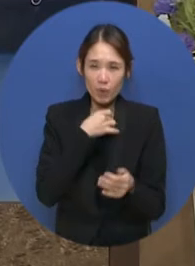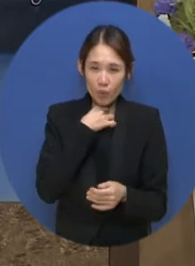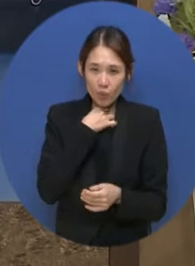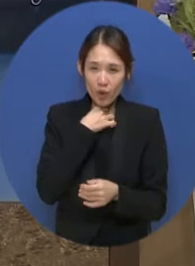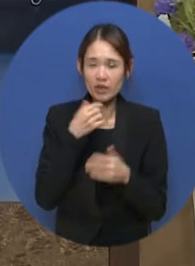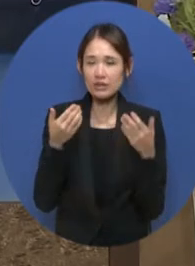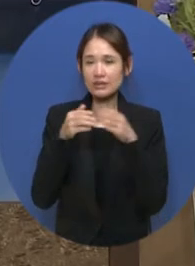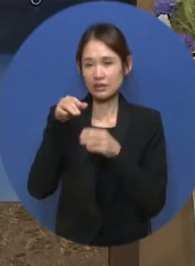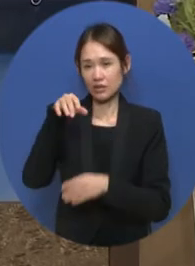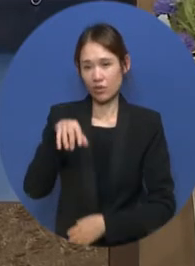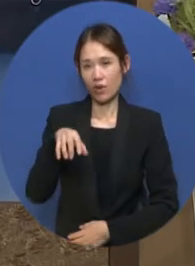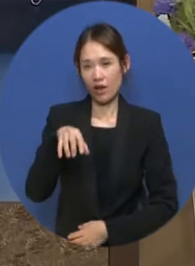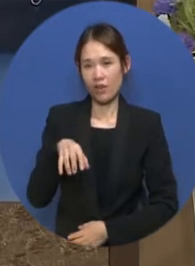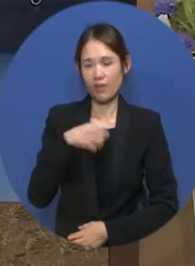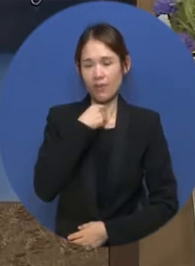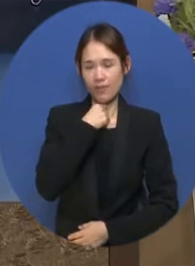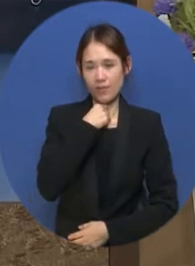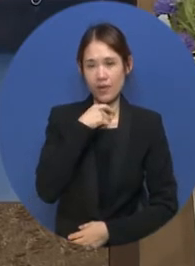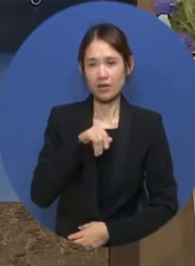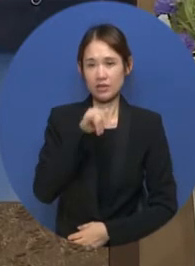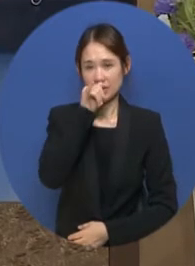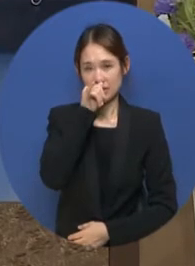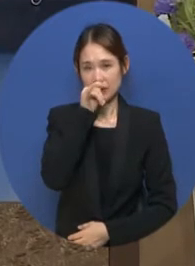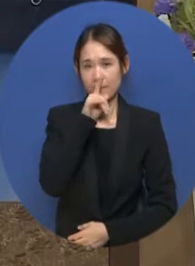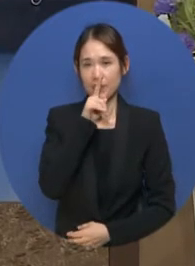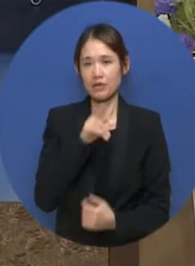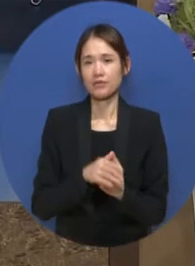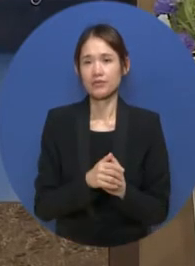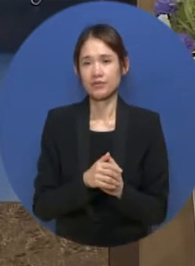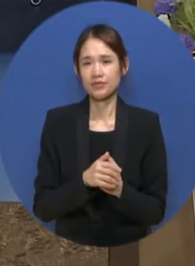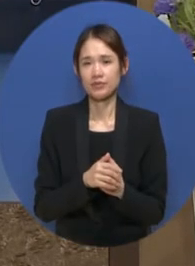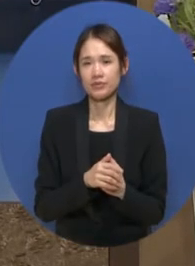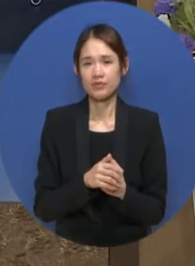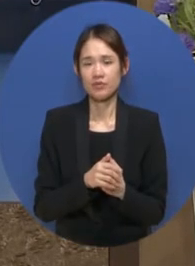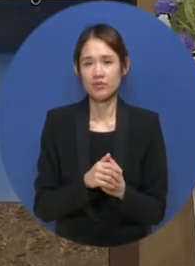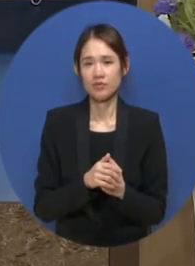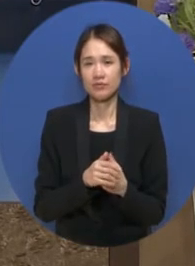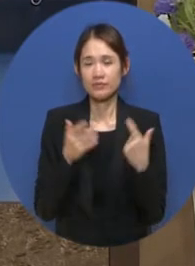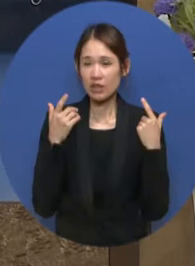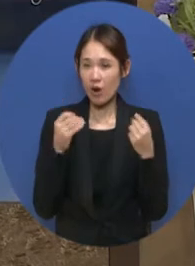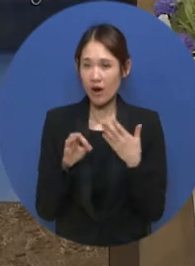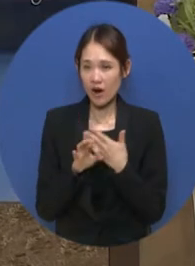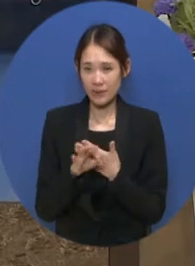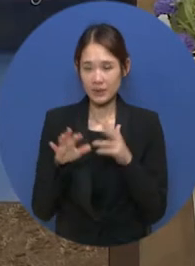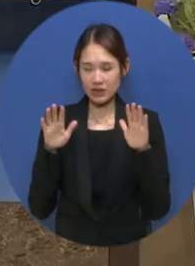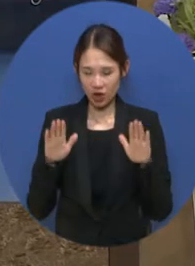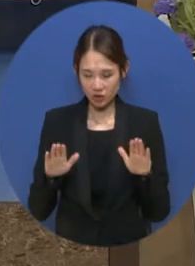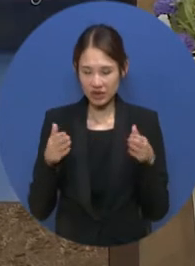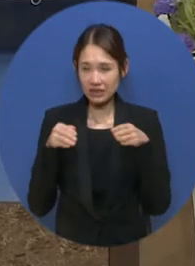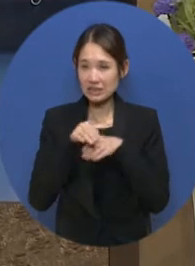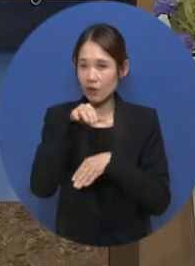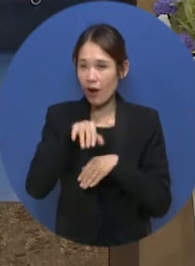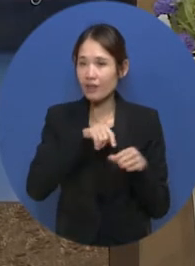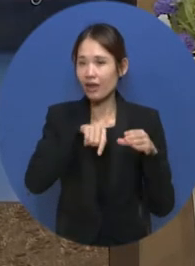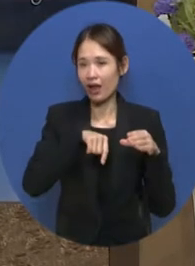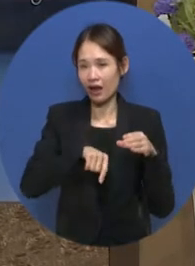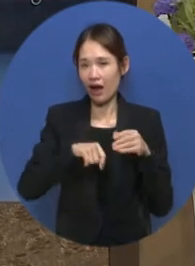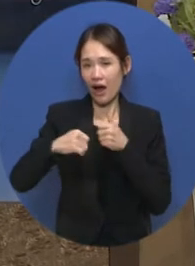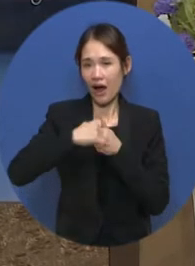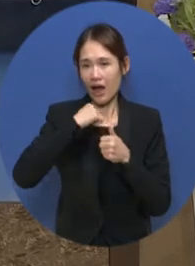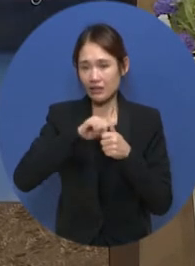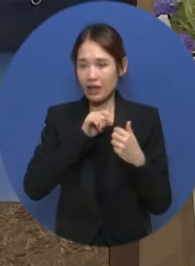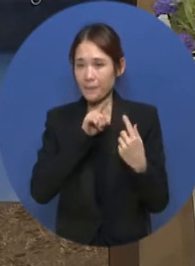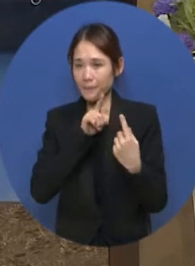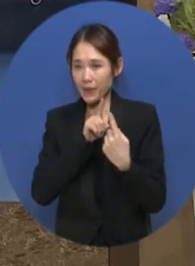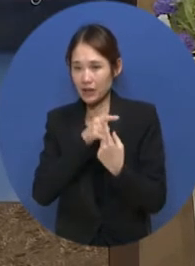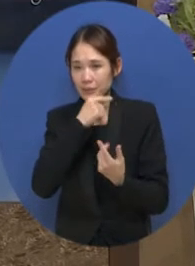기관에서 하고 계신다고 말씀해주셨는데 어 그렇다면 지금 현재 기관에서 학대를 받은 이